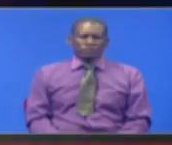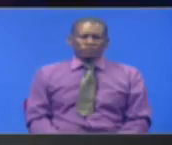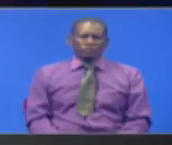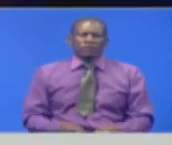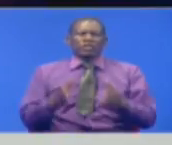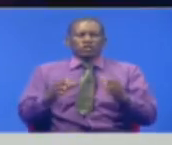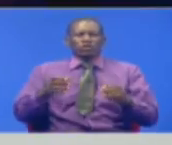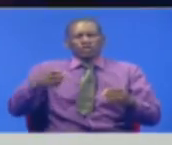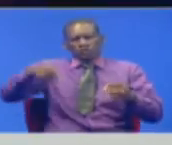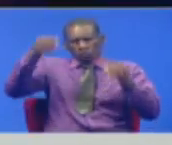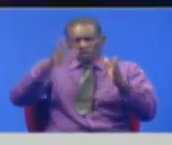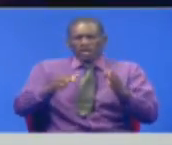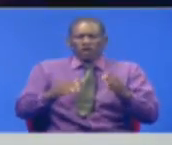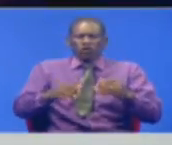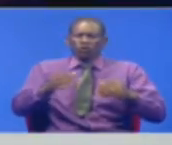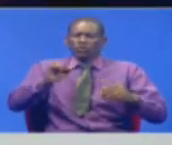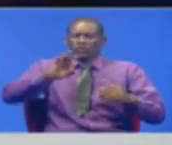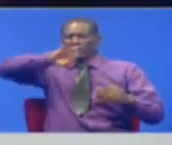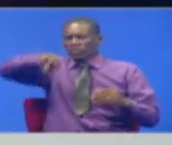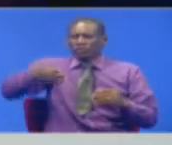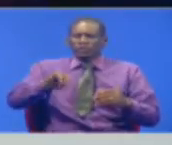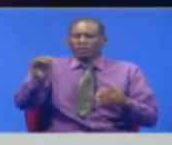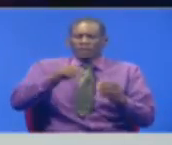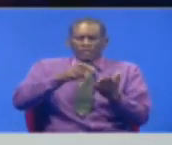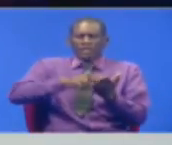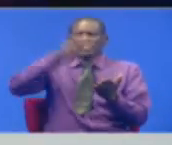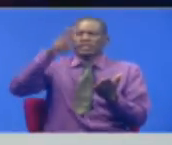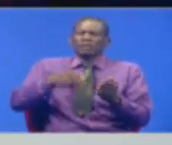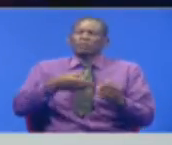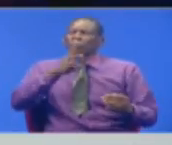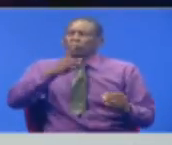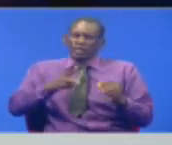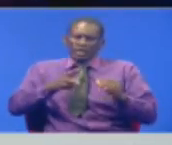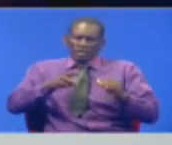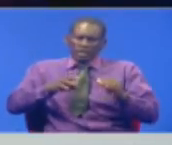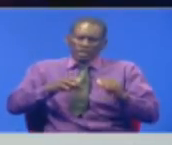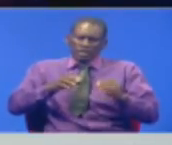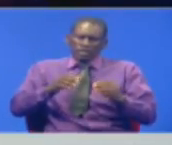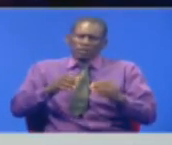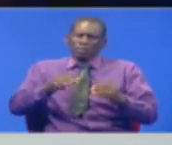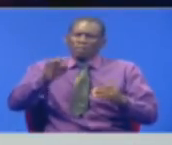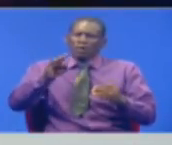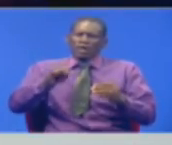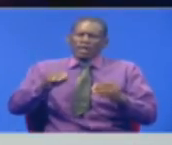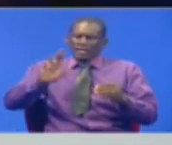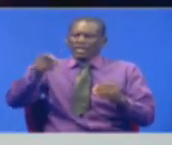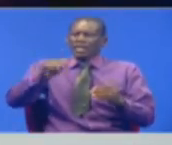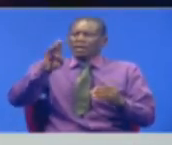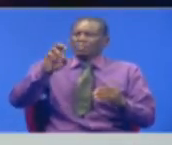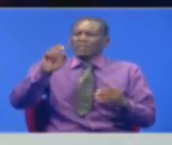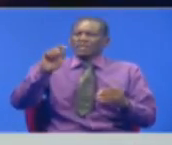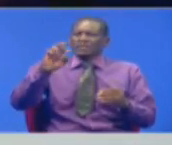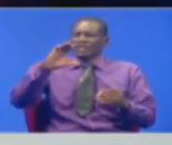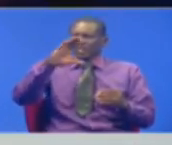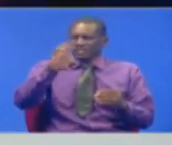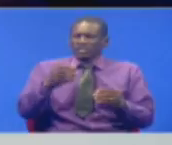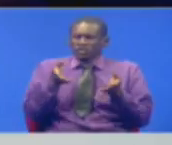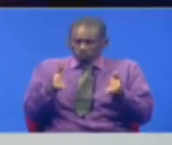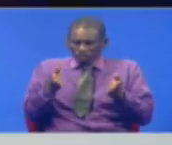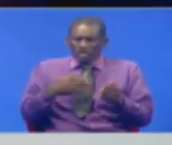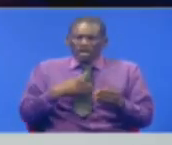Mshindi wa mbio za mita 3000 kuruka maji na viunzi duniani Mkenya Beatrice Chepkoech leo ameweka rekodi mpya mbio za barabarani za